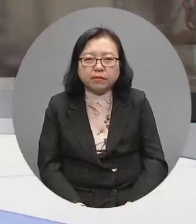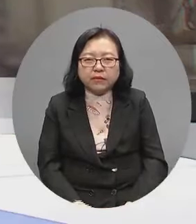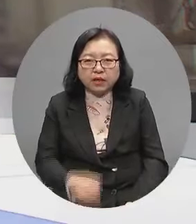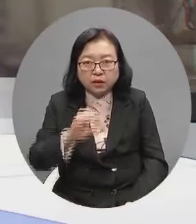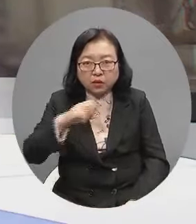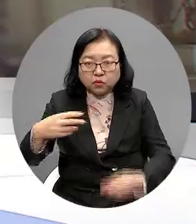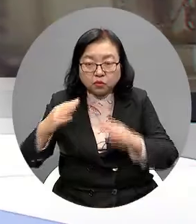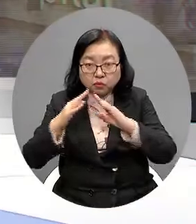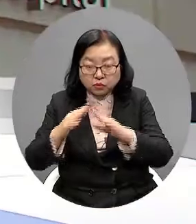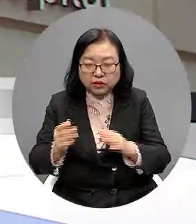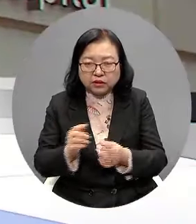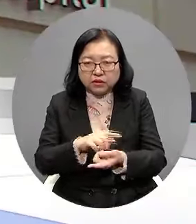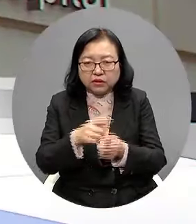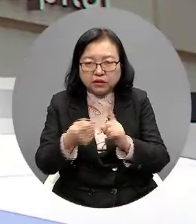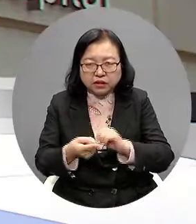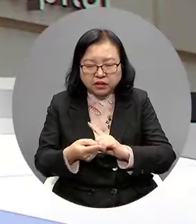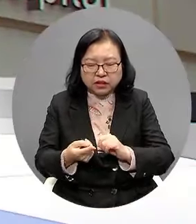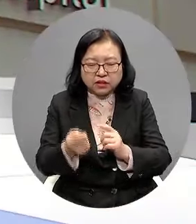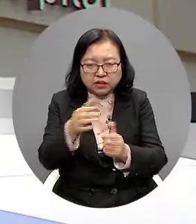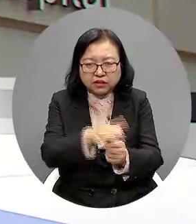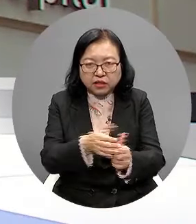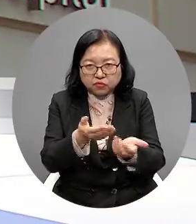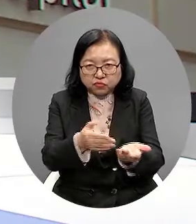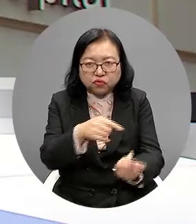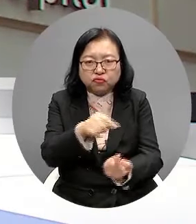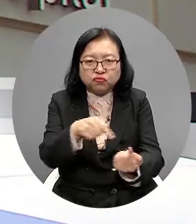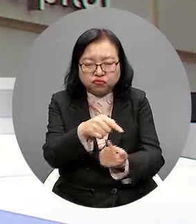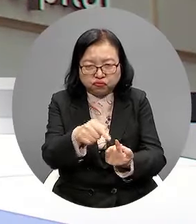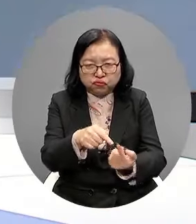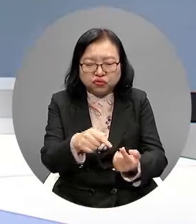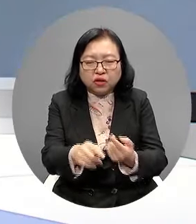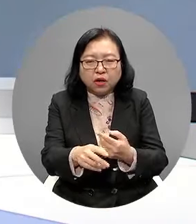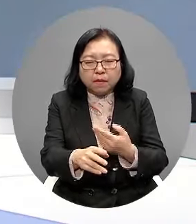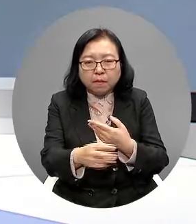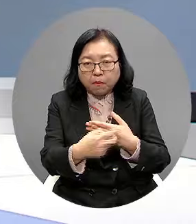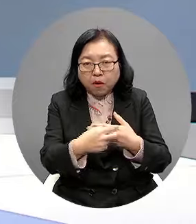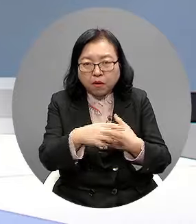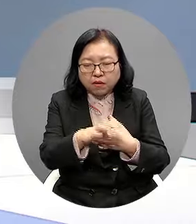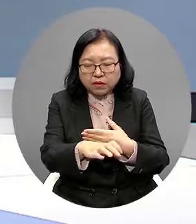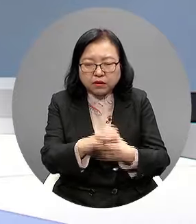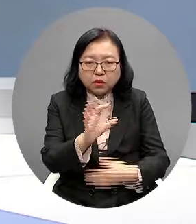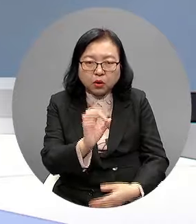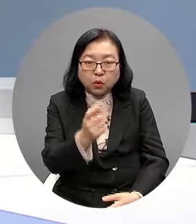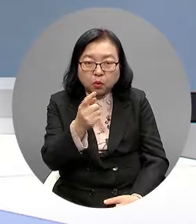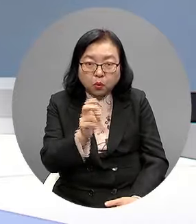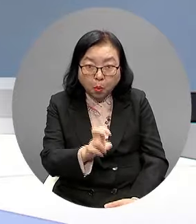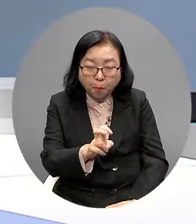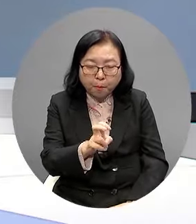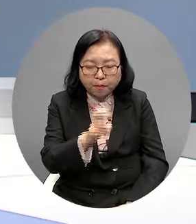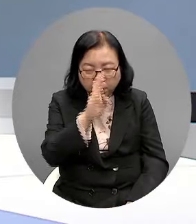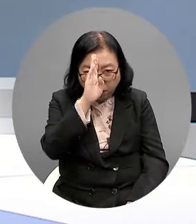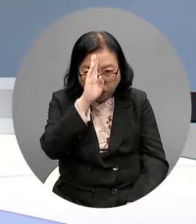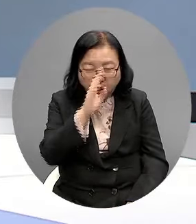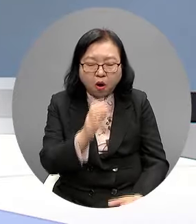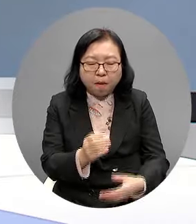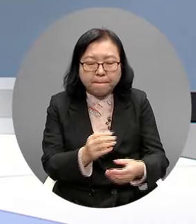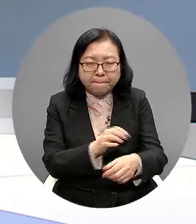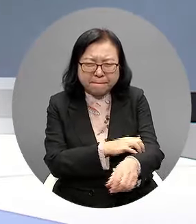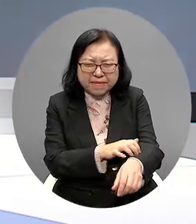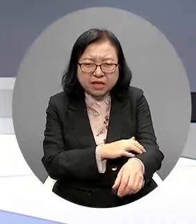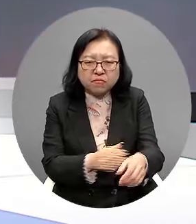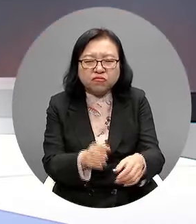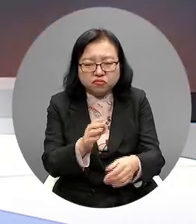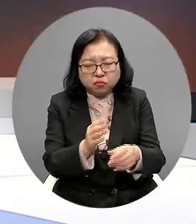영동군이 위탁 운영하는 요양병원에서 옴으로 의심되는 집단 피부병이 발병했다는 보도 얼마 전 전해드렸는데요